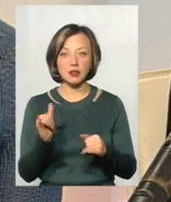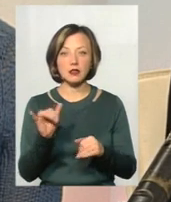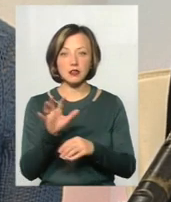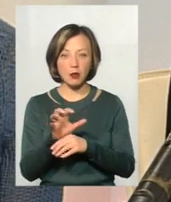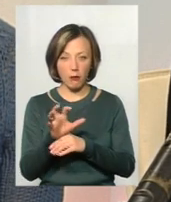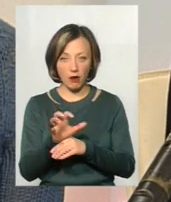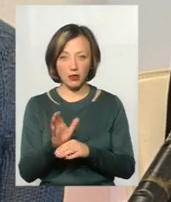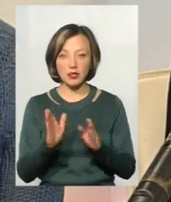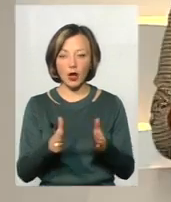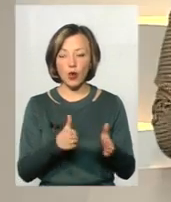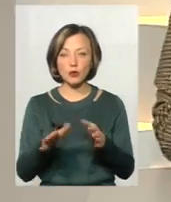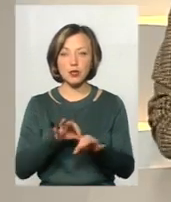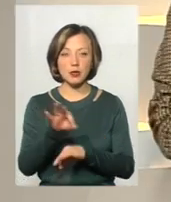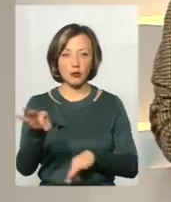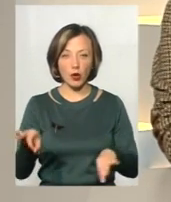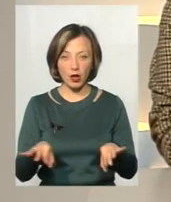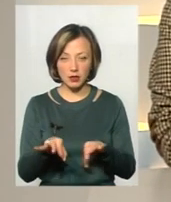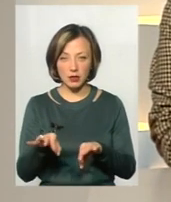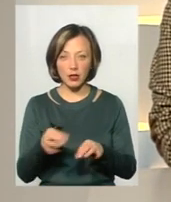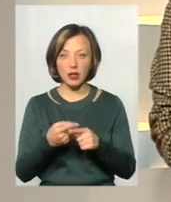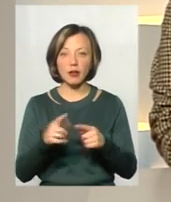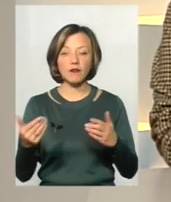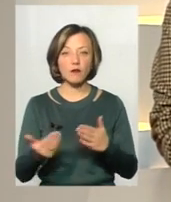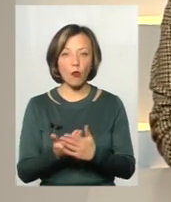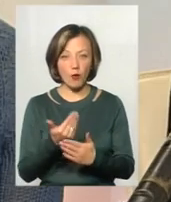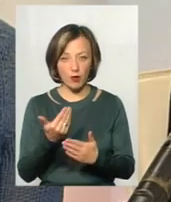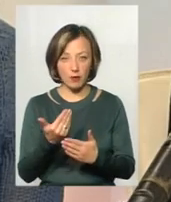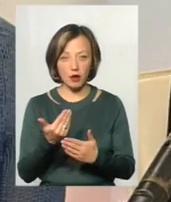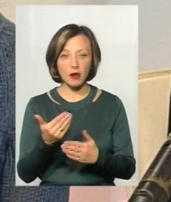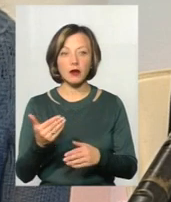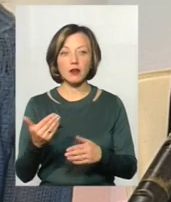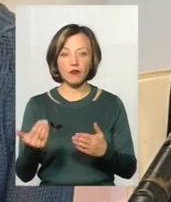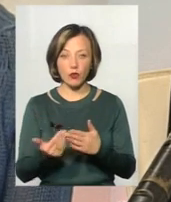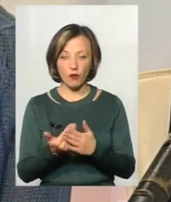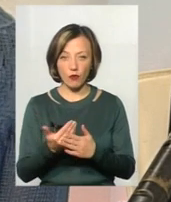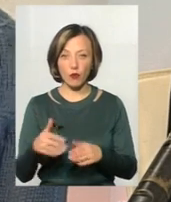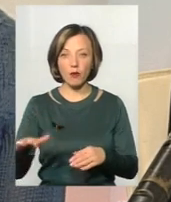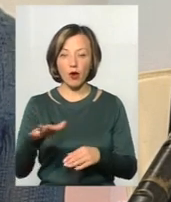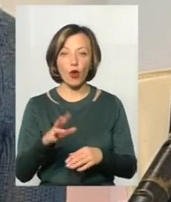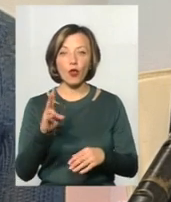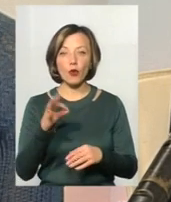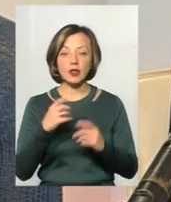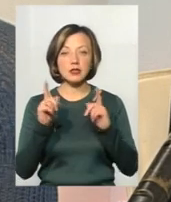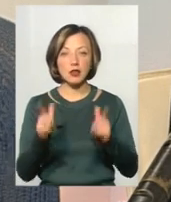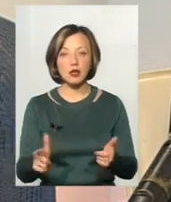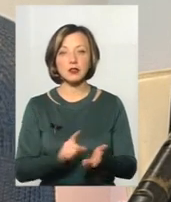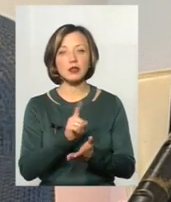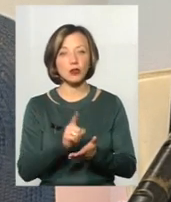да? Тільки готується проект. Ага, или это в новом? Если это в новом, то это возможно. Те, що має я согласна, что должно